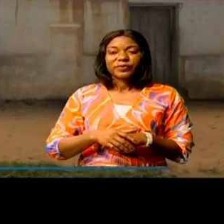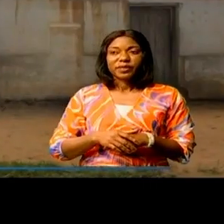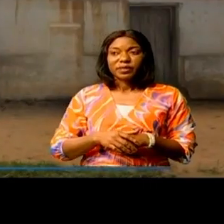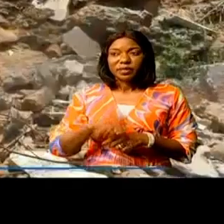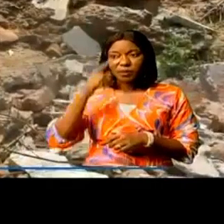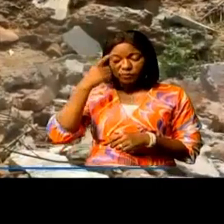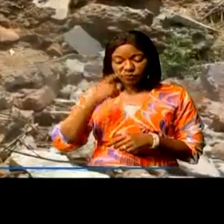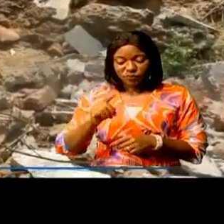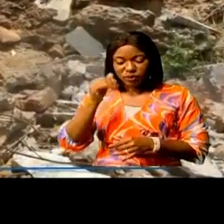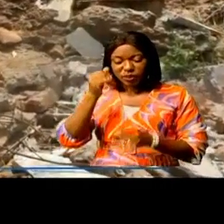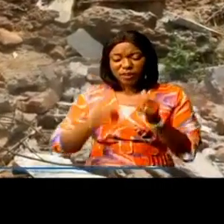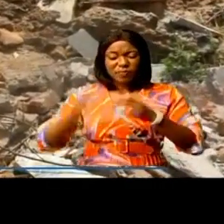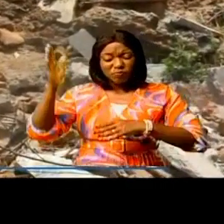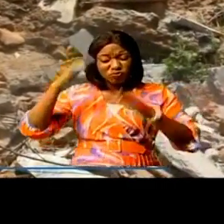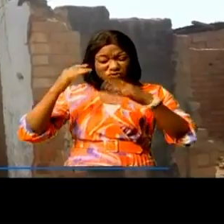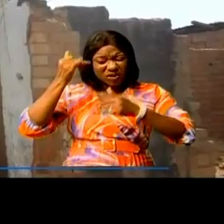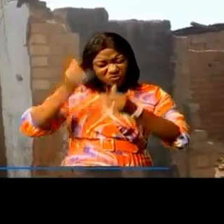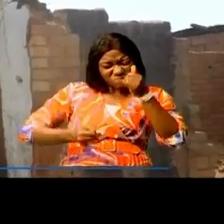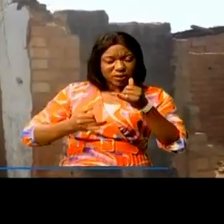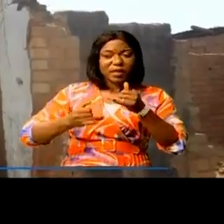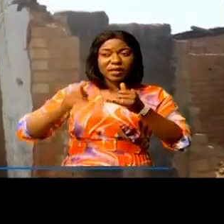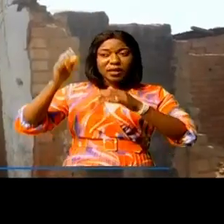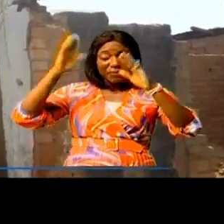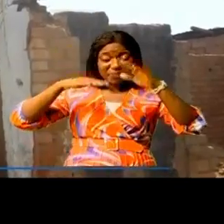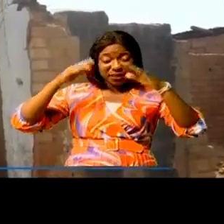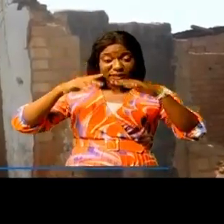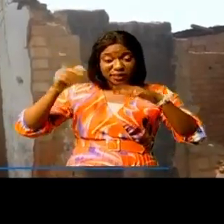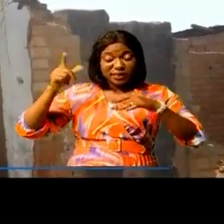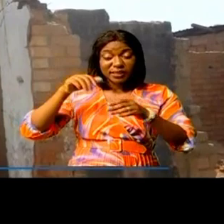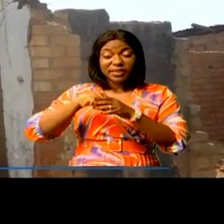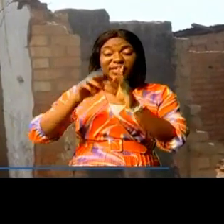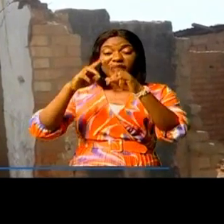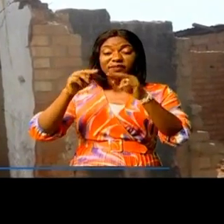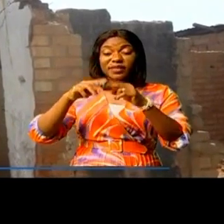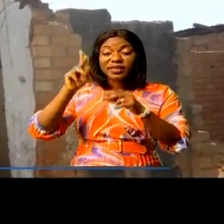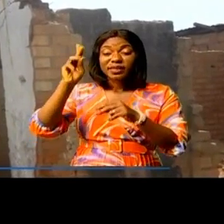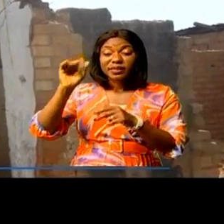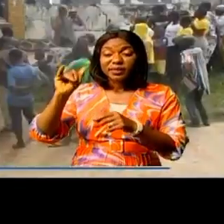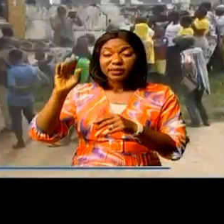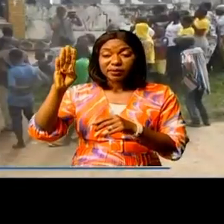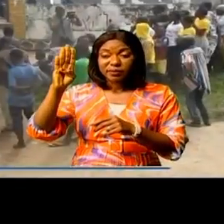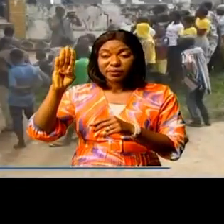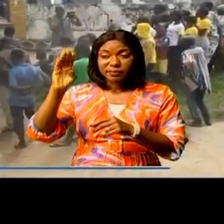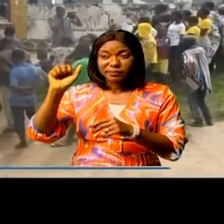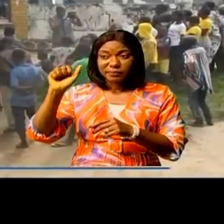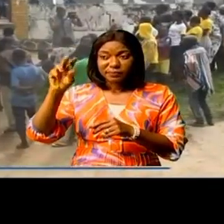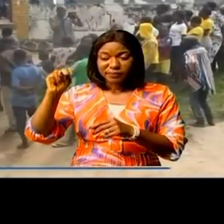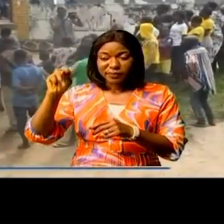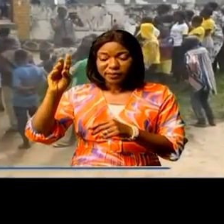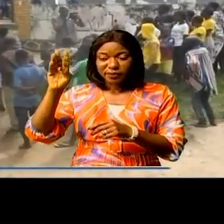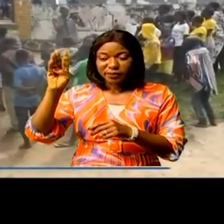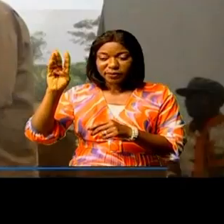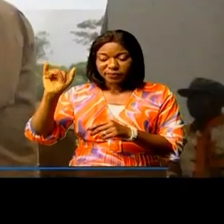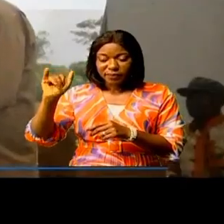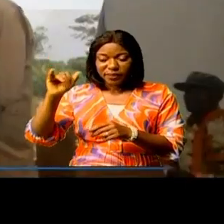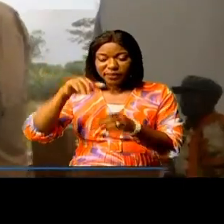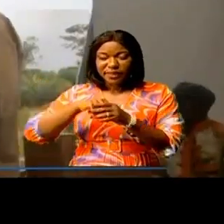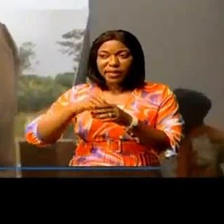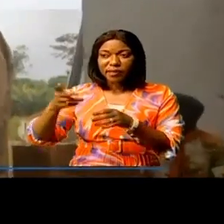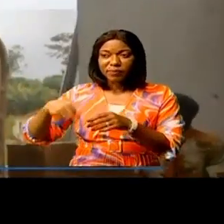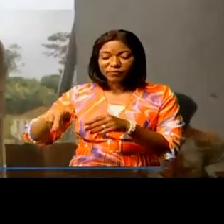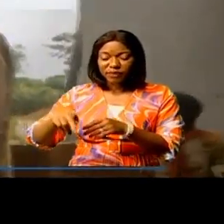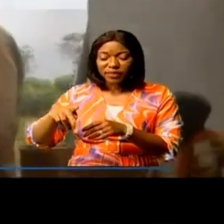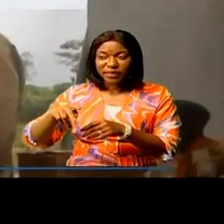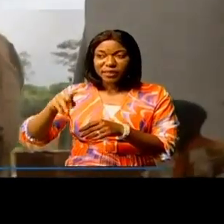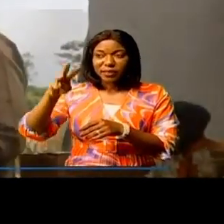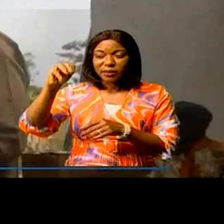sinistrés de la dernière pluie diluvienne qui s'est abattue au village Kibambi, dans le secteur de Fuma, territoire de Madimba au Congo